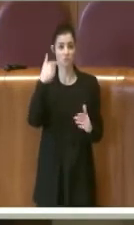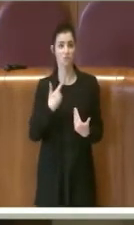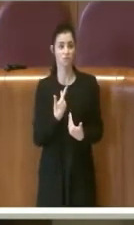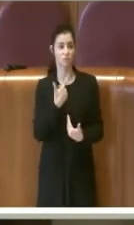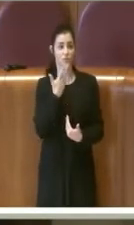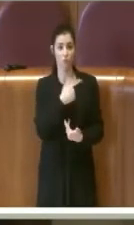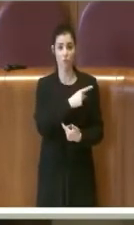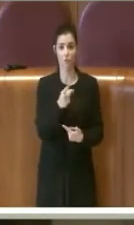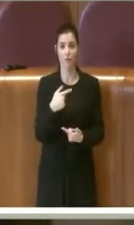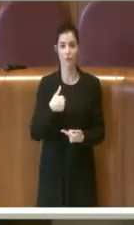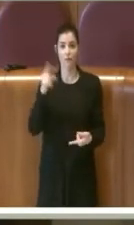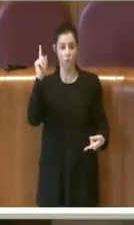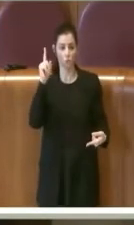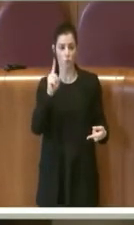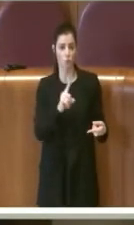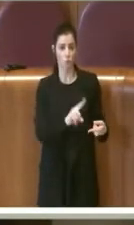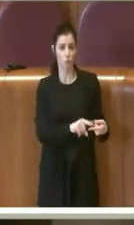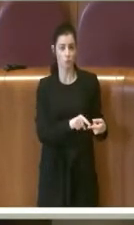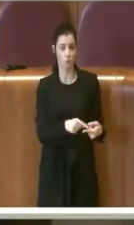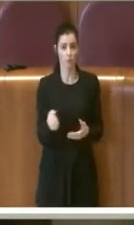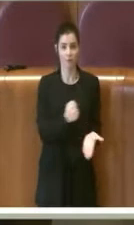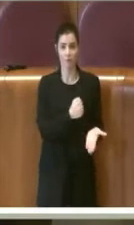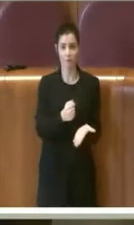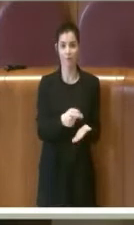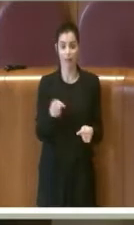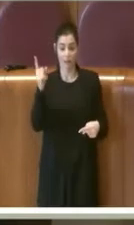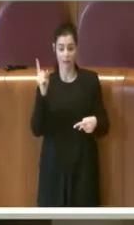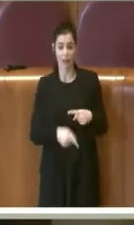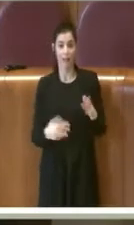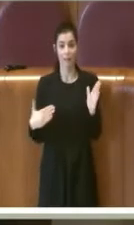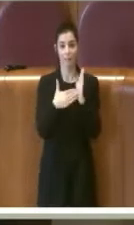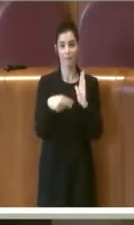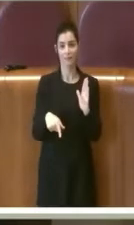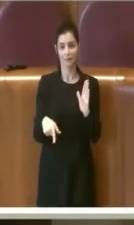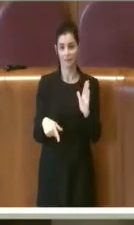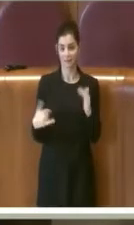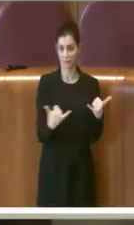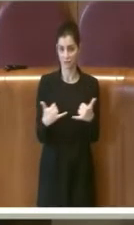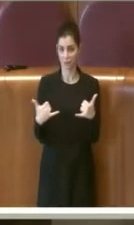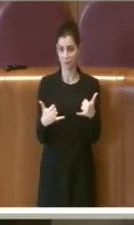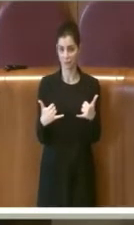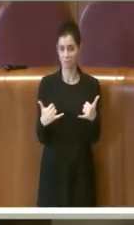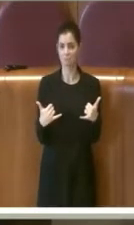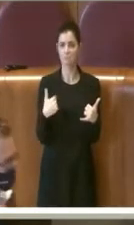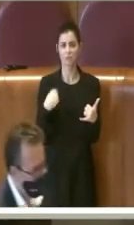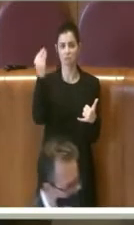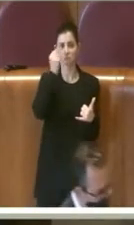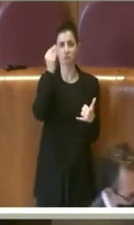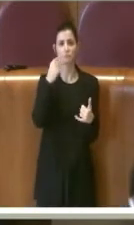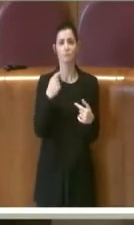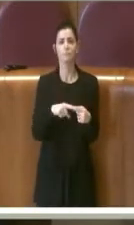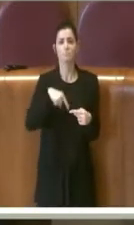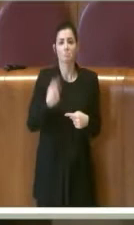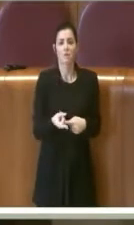di andare a esaurire economicamente questo accordo quadro prima della sua scadenza e anche questo poi mi chiedo però da